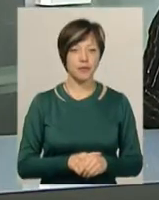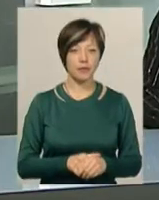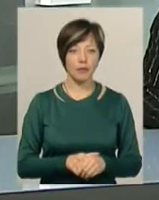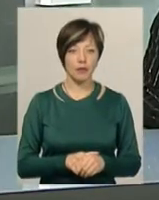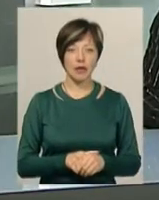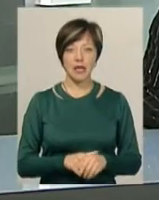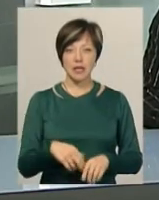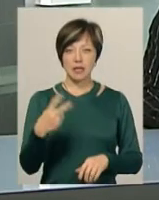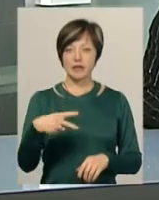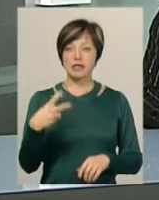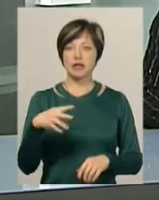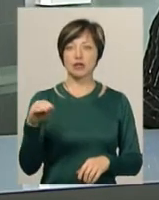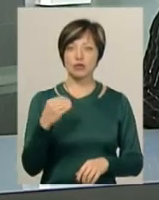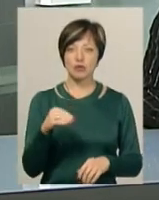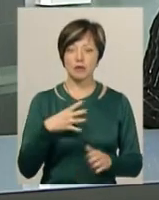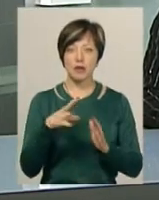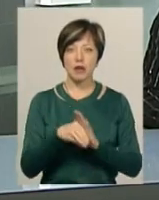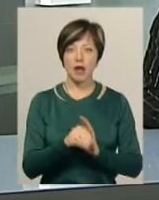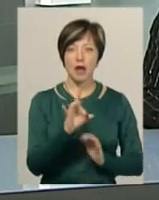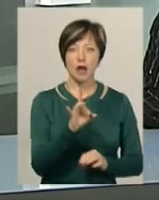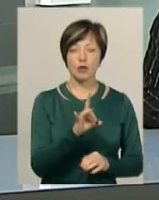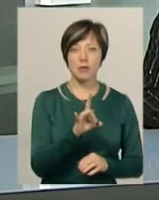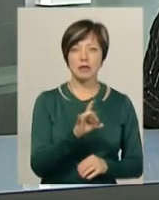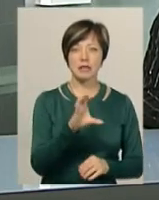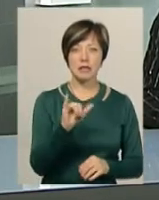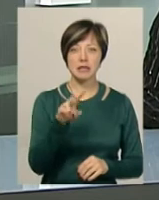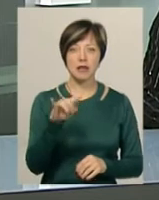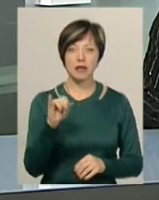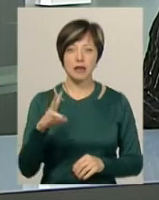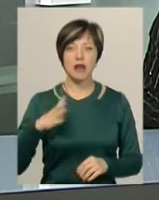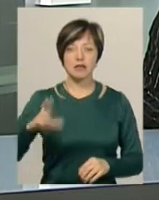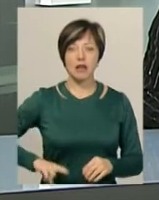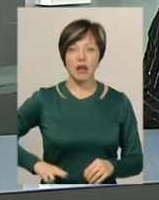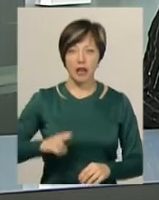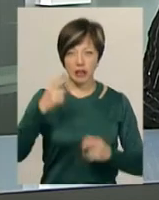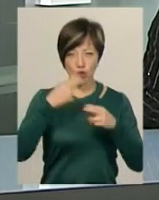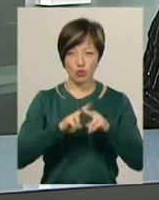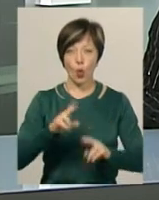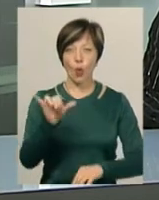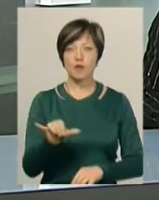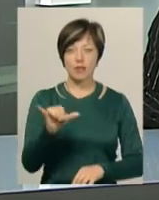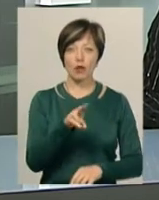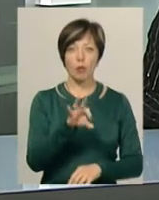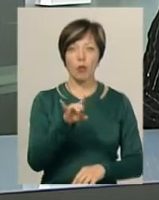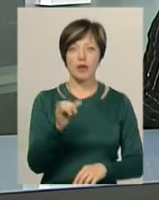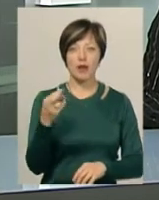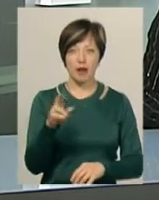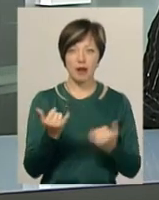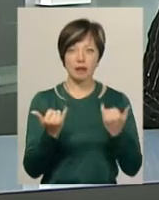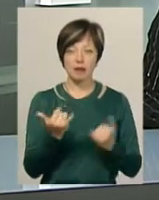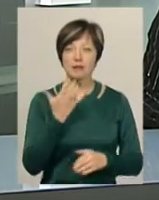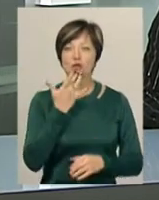20 жовтня пішов із життя Радомир Сілін, екс-ректор технологічного університету Поділля, нині Хмельницького